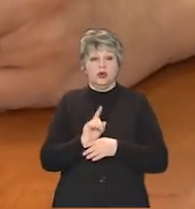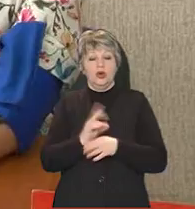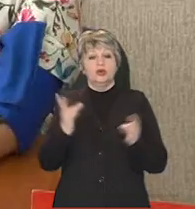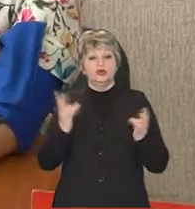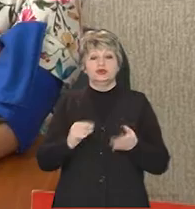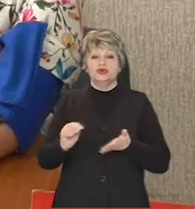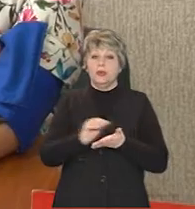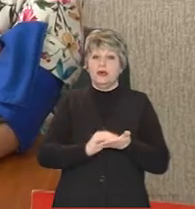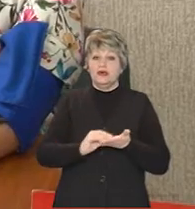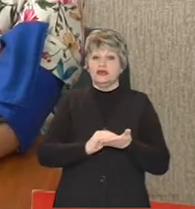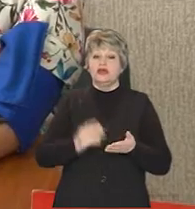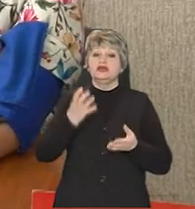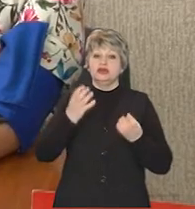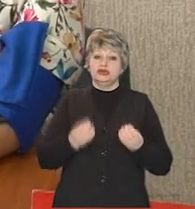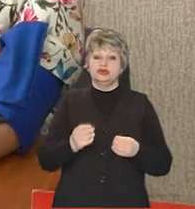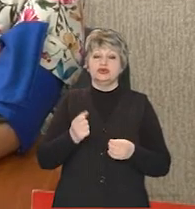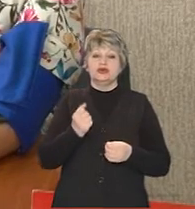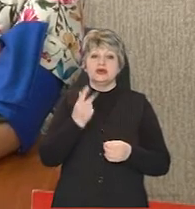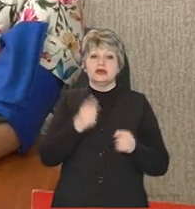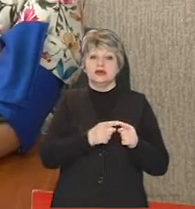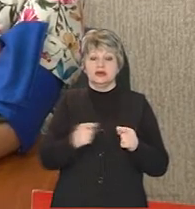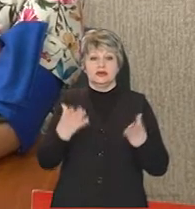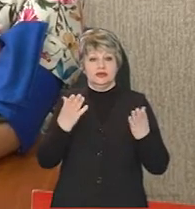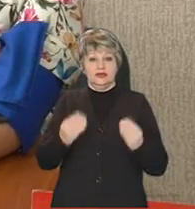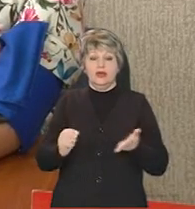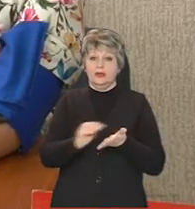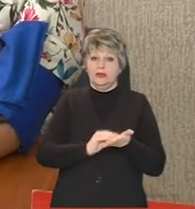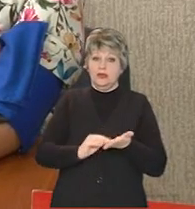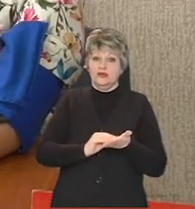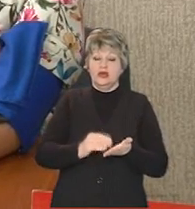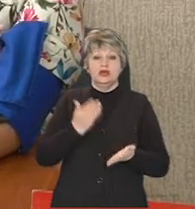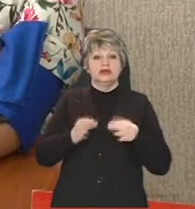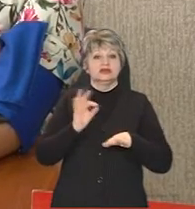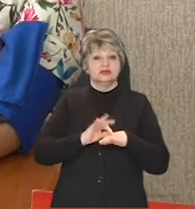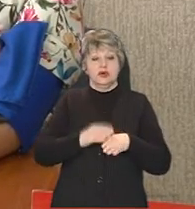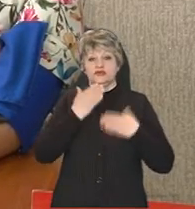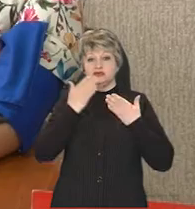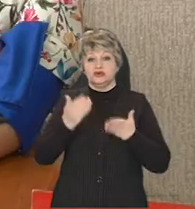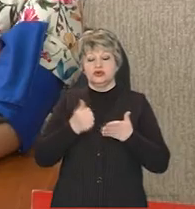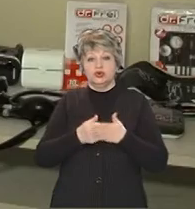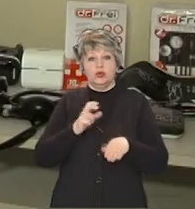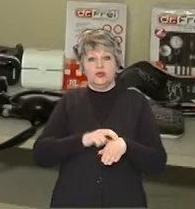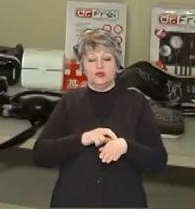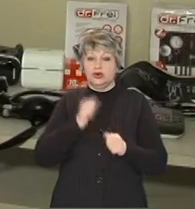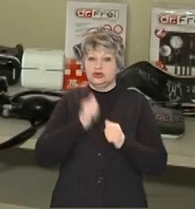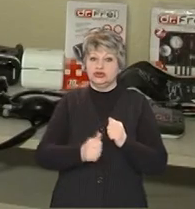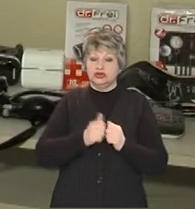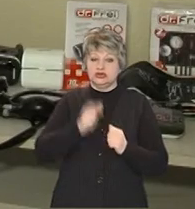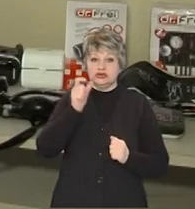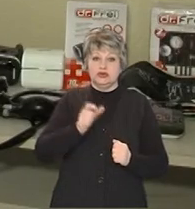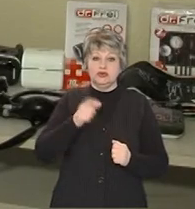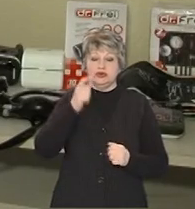норми, потрібно повторити вимірювання протягом декілька днів і за потреби звернутися до лікаря. Часто